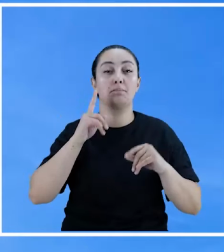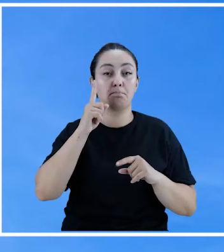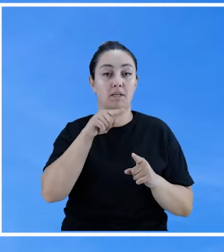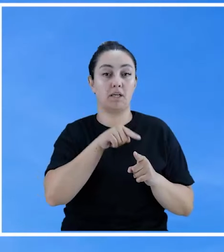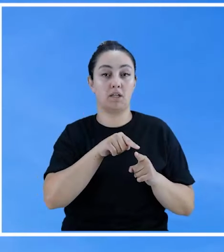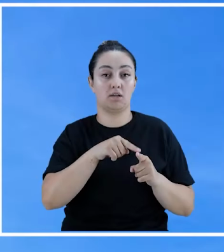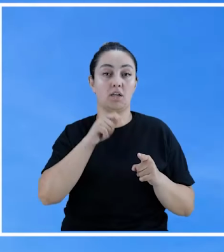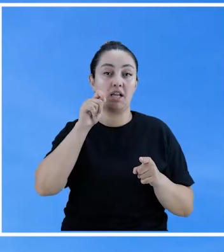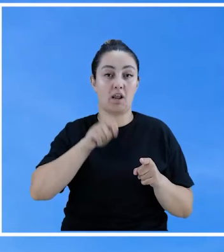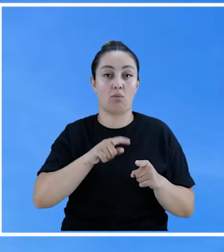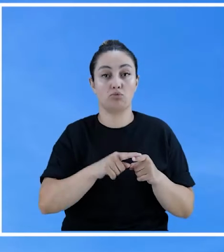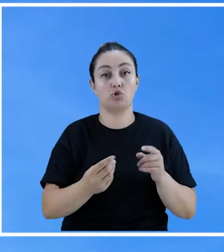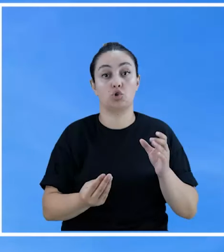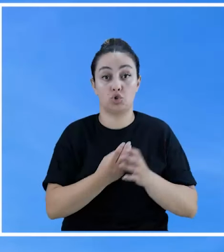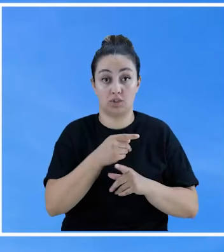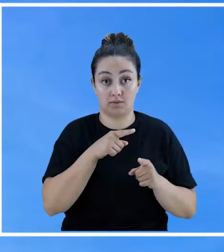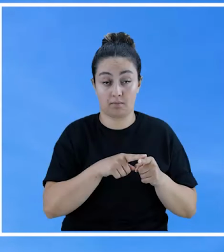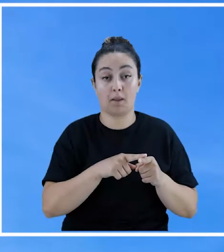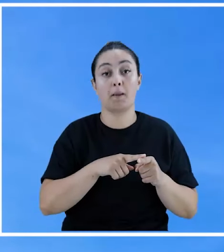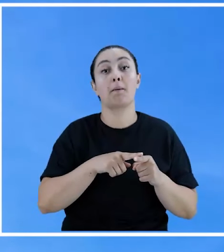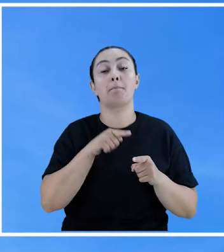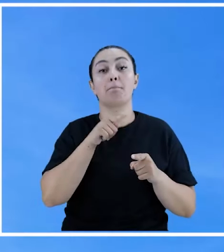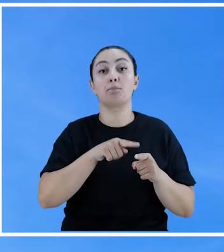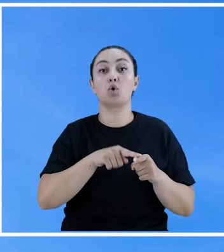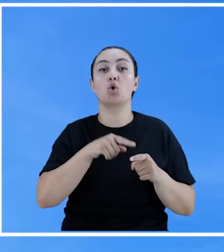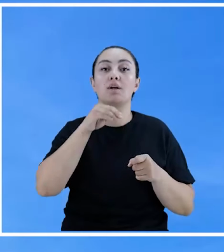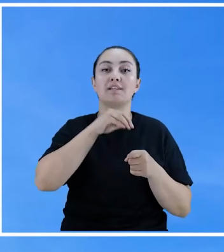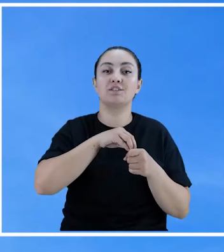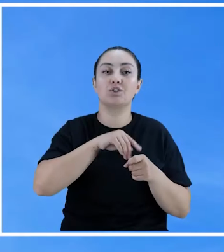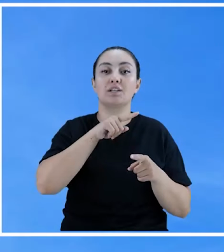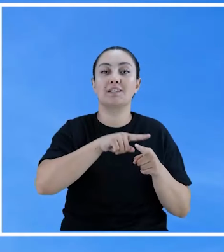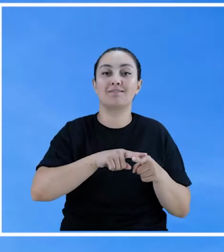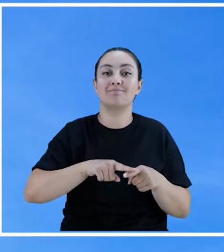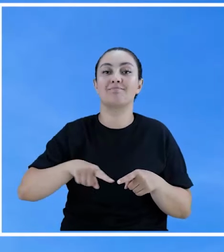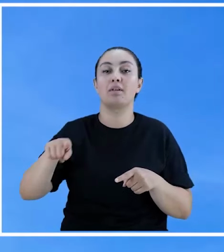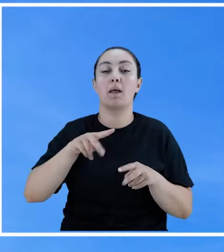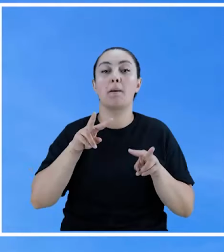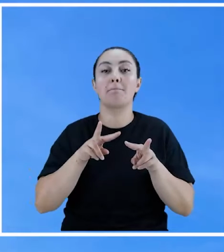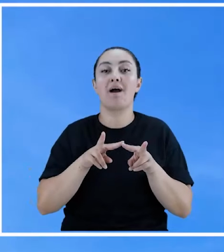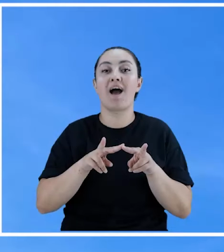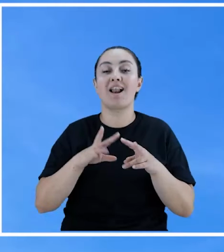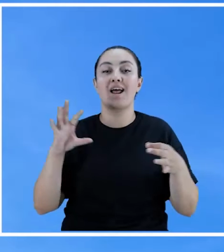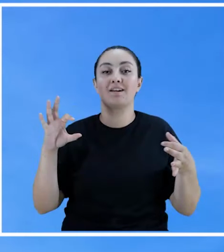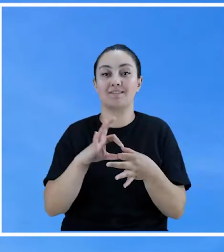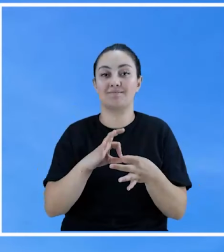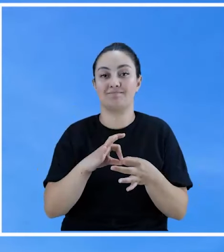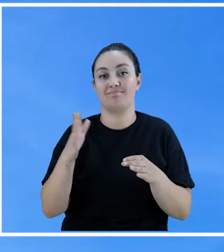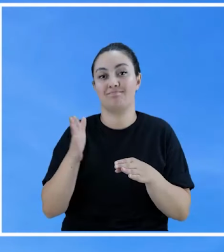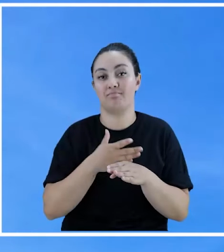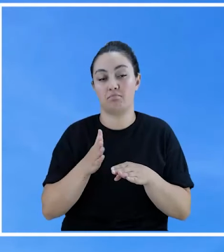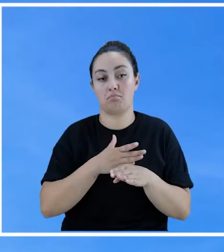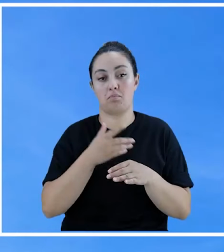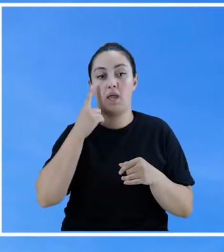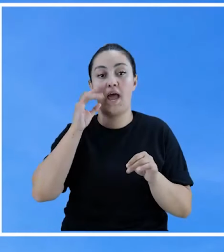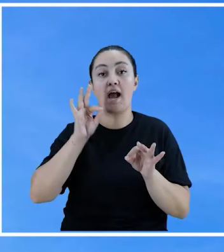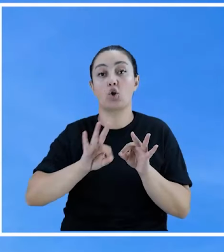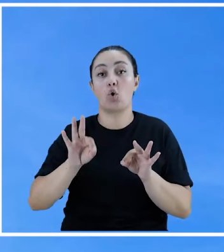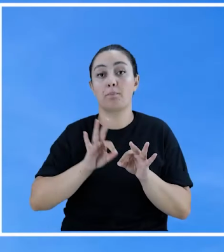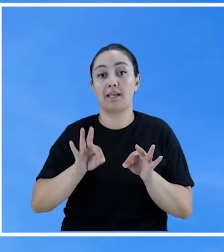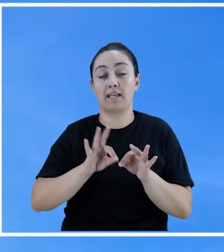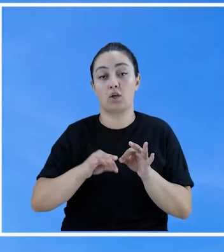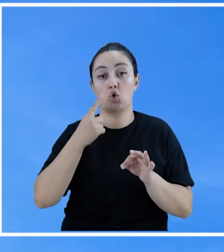zemin özelliği, zemin yapısı çıktı. Bu maliyetlere yansır ve maliyetlere yansıyınca da biliyorsunuz hani